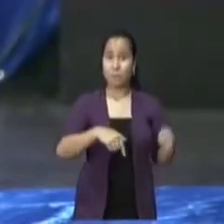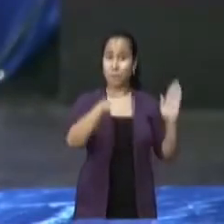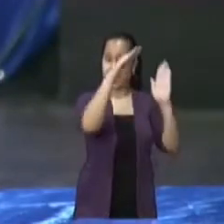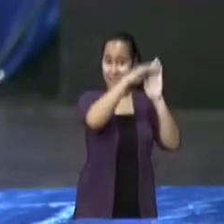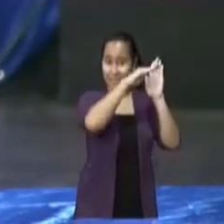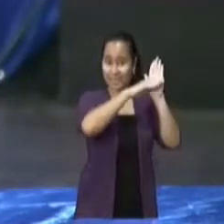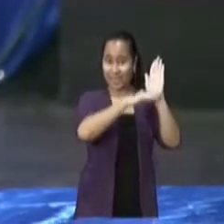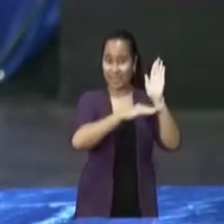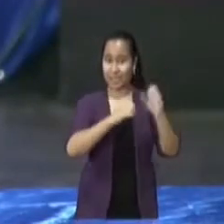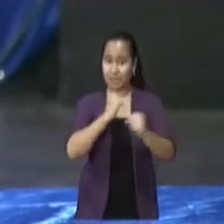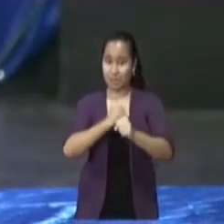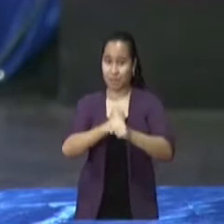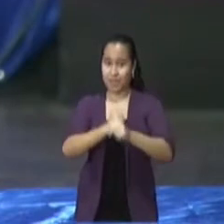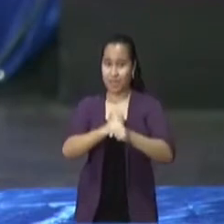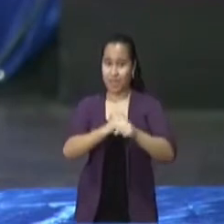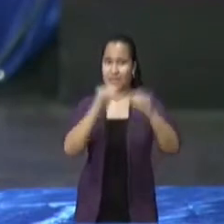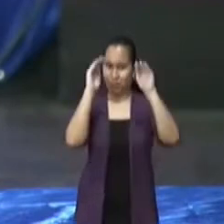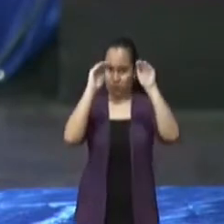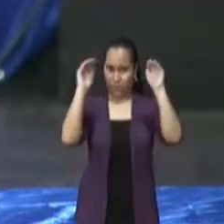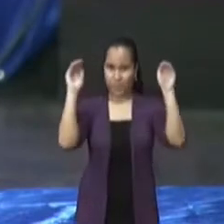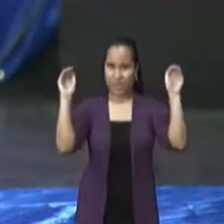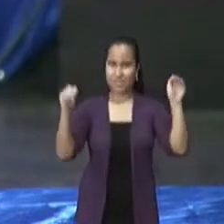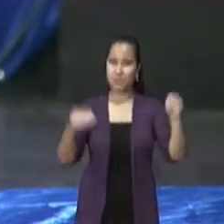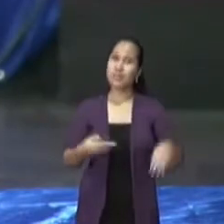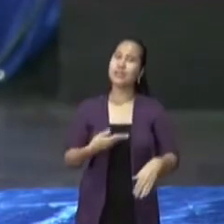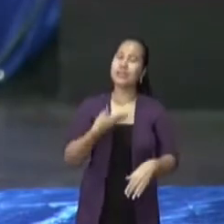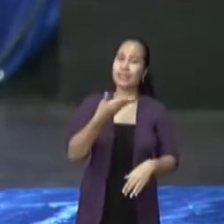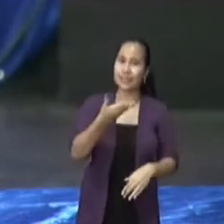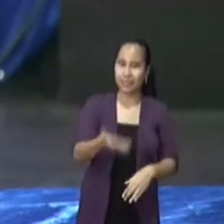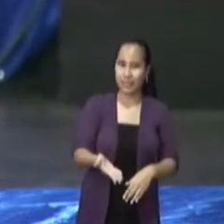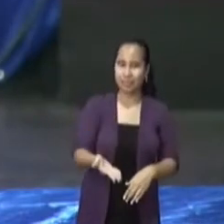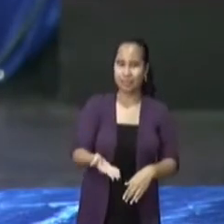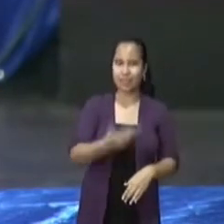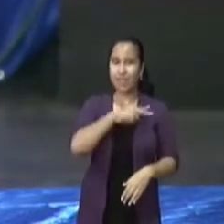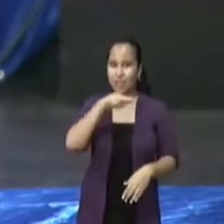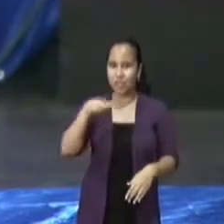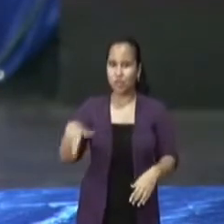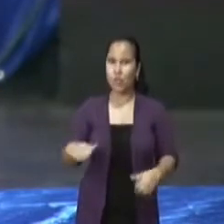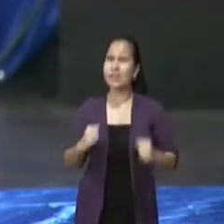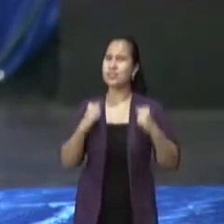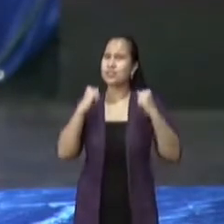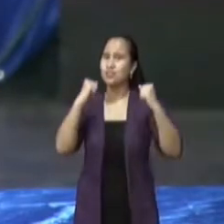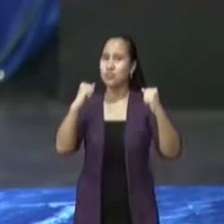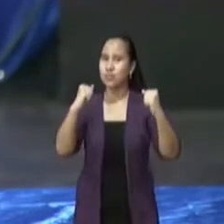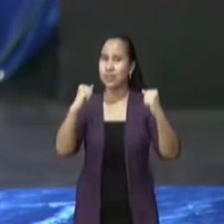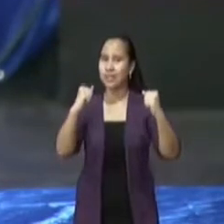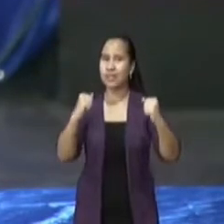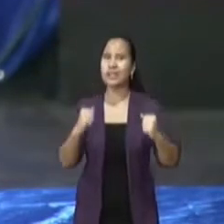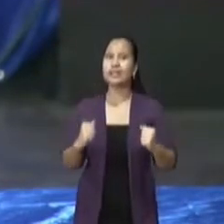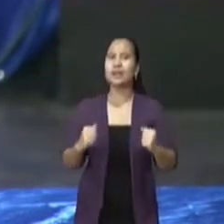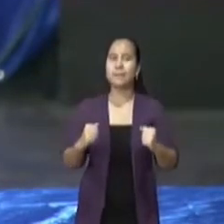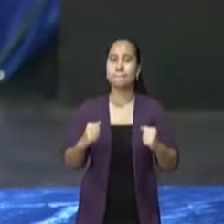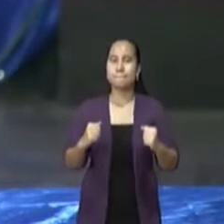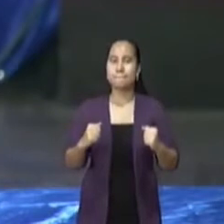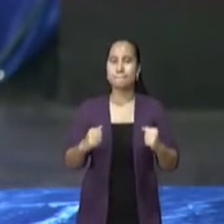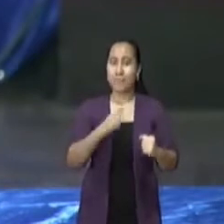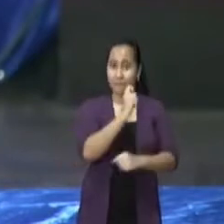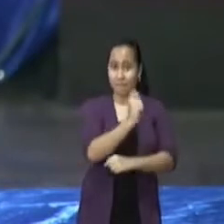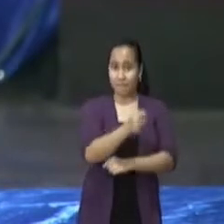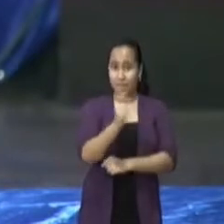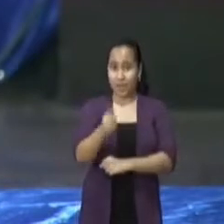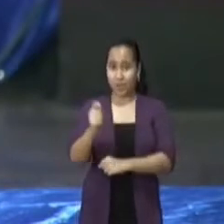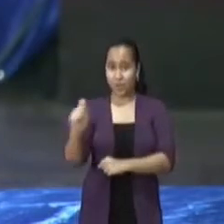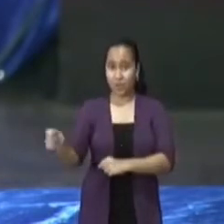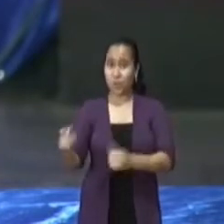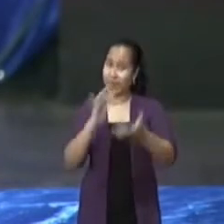Die worden gedeeld met de sector. Dat is namelijk dat wij voornamelijk stimuleren het verkopen van vuurwerk via